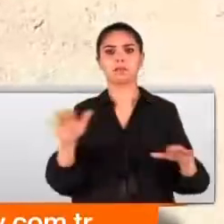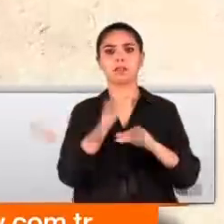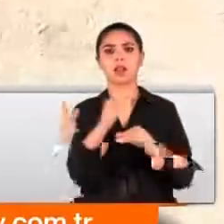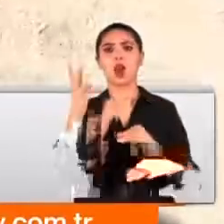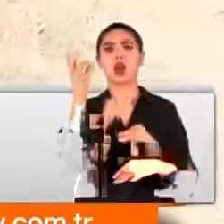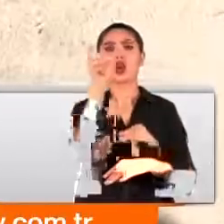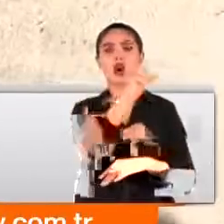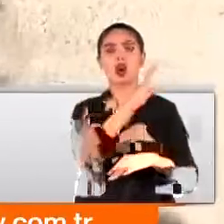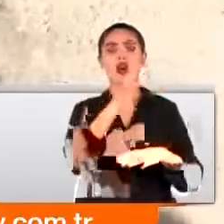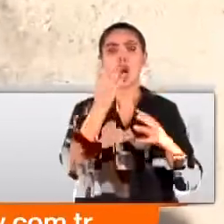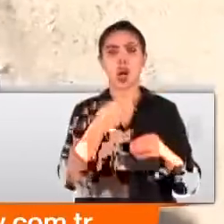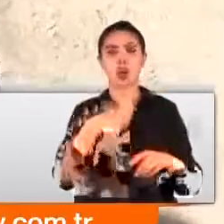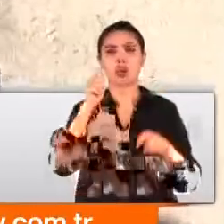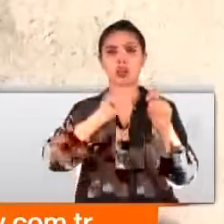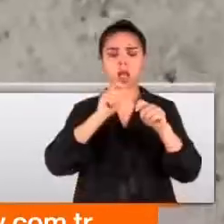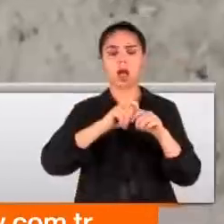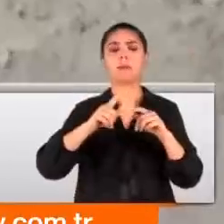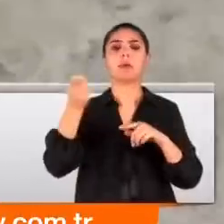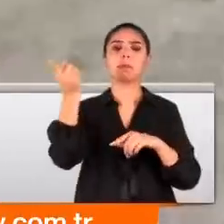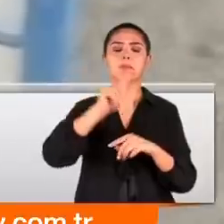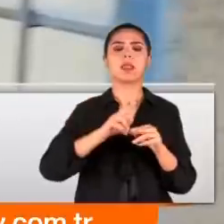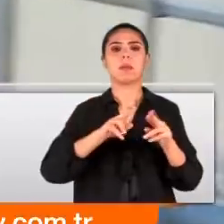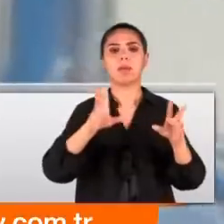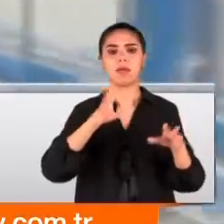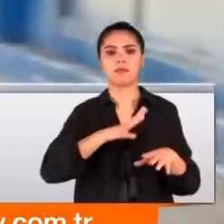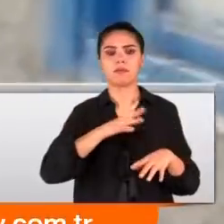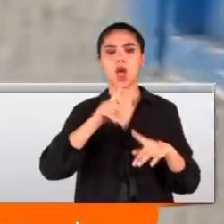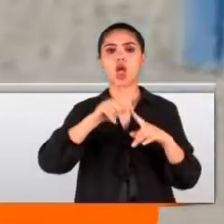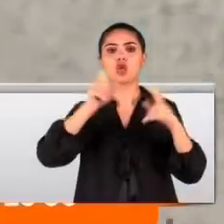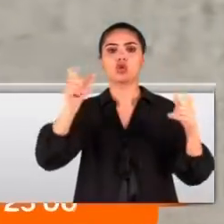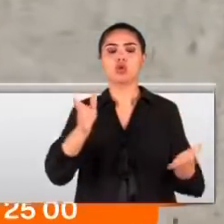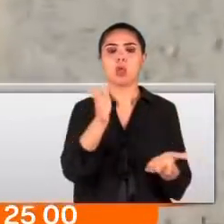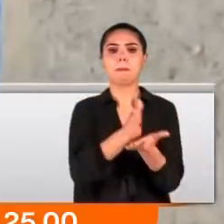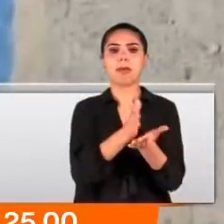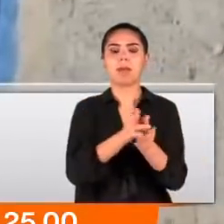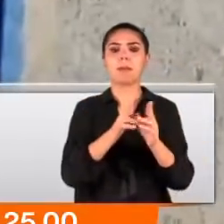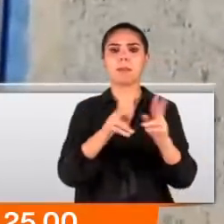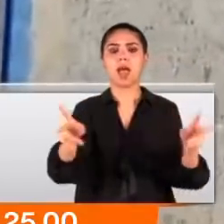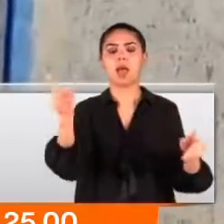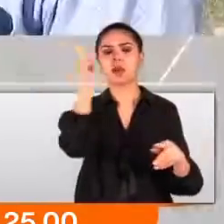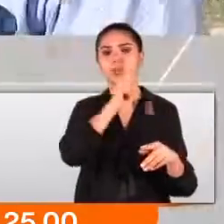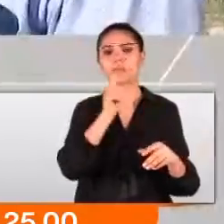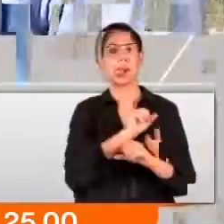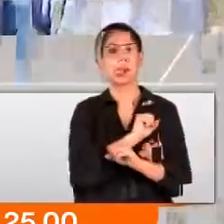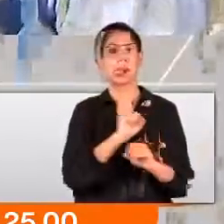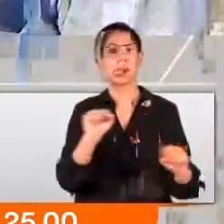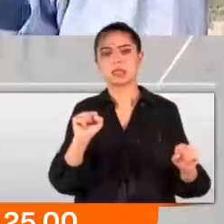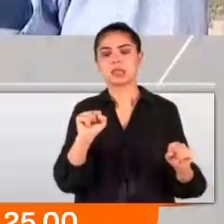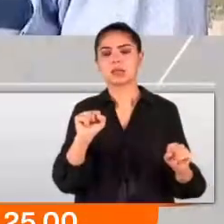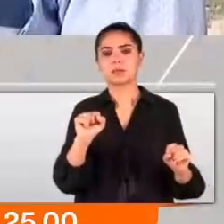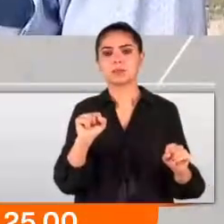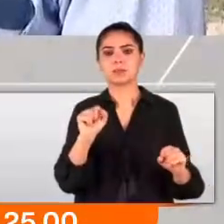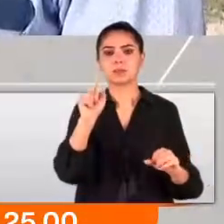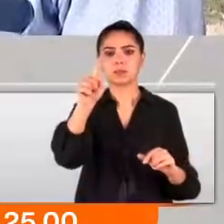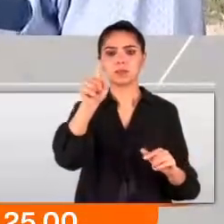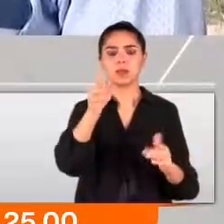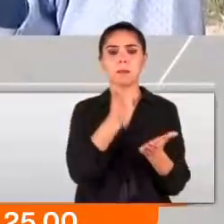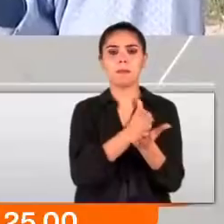oldu bir yaptım. Gene çatladı hani. Tuzlukçu'daki mezarlıklar da yarıklardan nasibini almış. Bir tanesinin ev tahliye